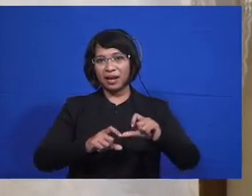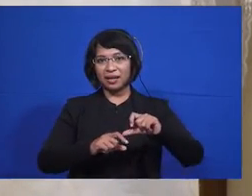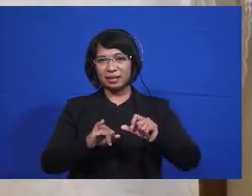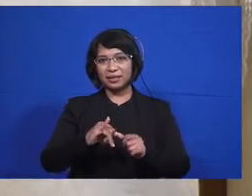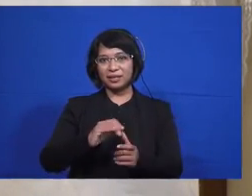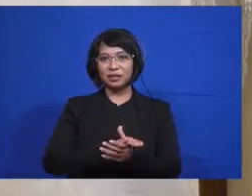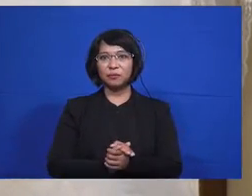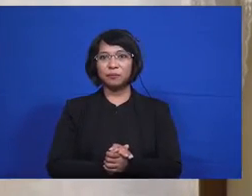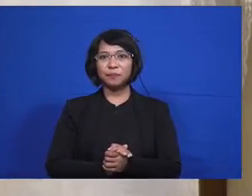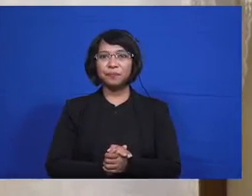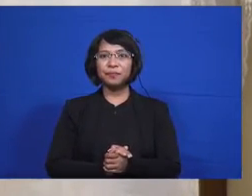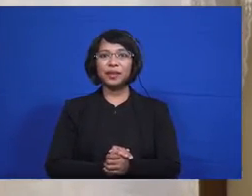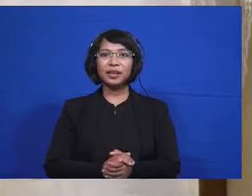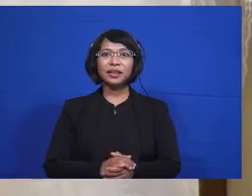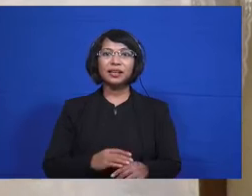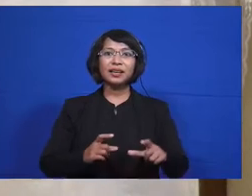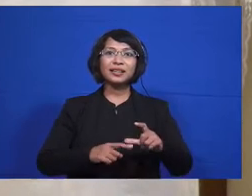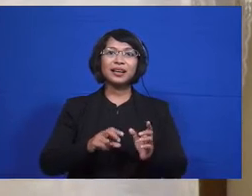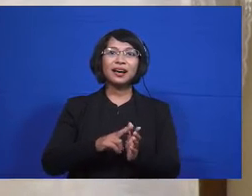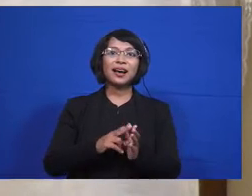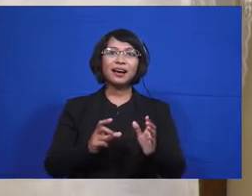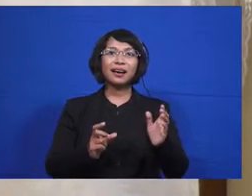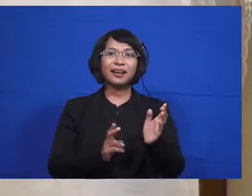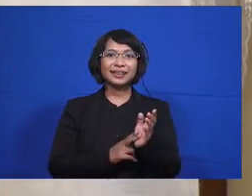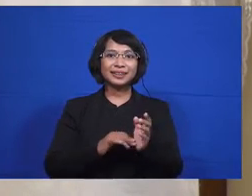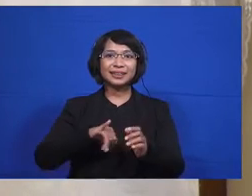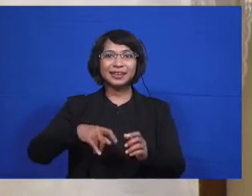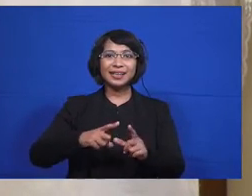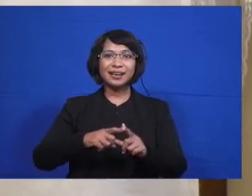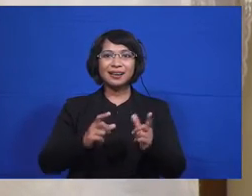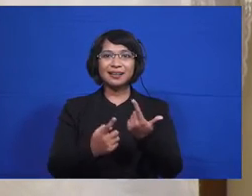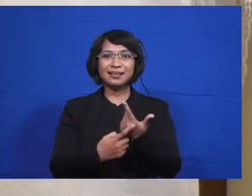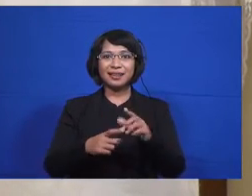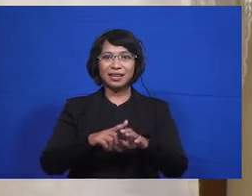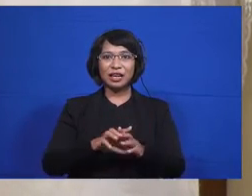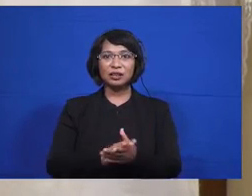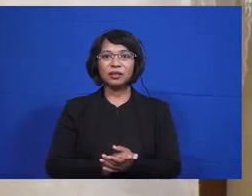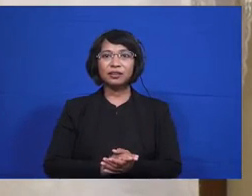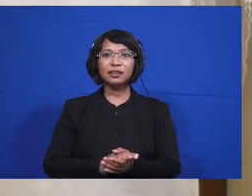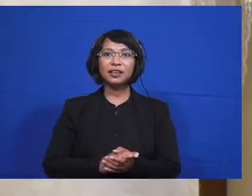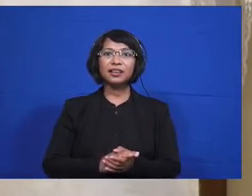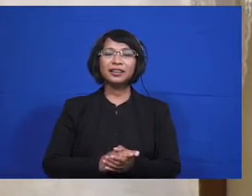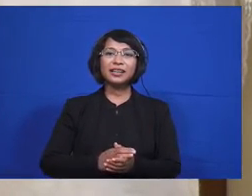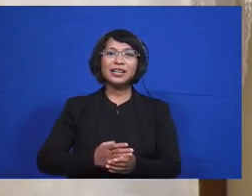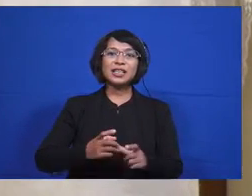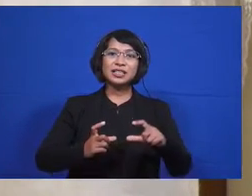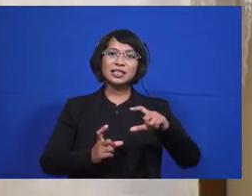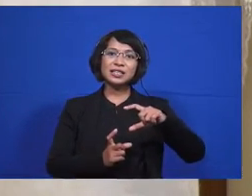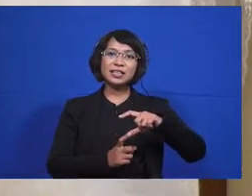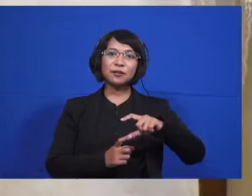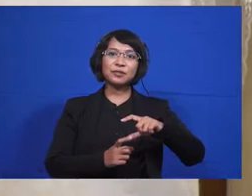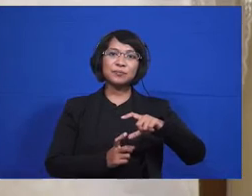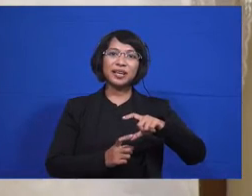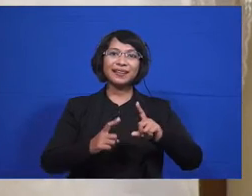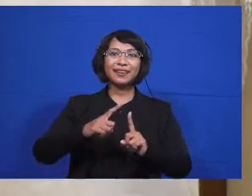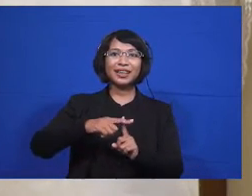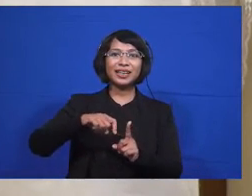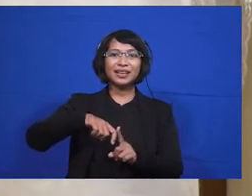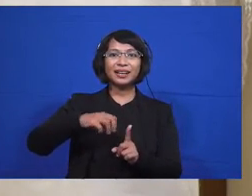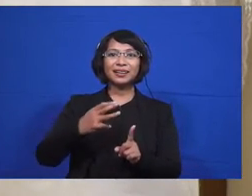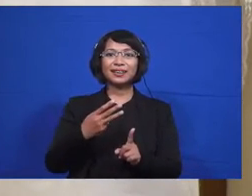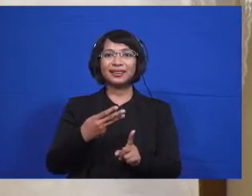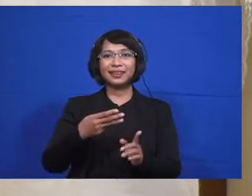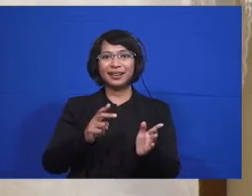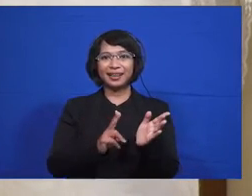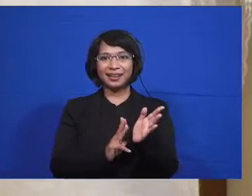Orientasi Rohani Sanjaya Jangli, para romo staf Seminari Tinggi Santo Paulus Kendungan, segenap dosen dan